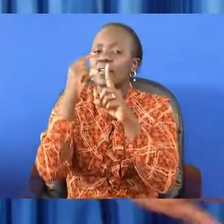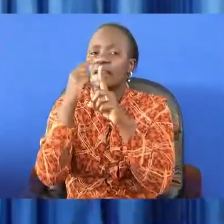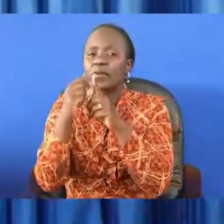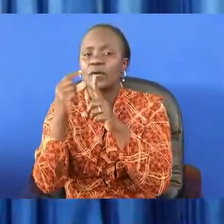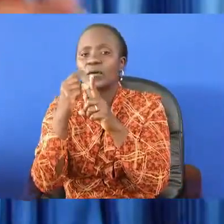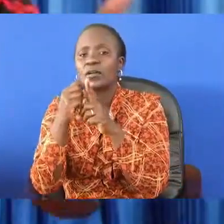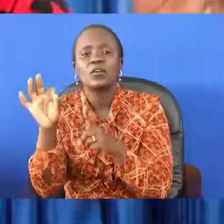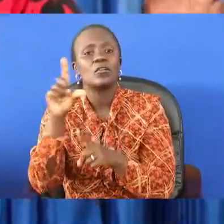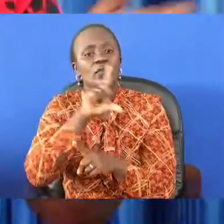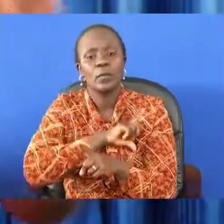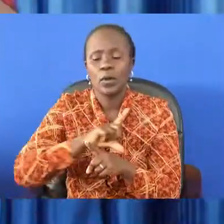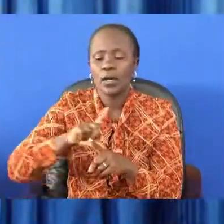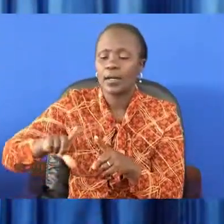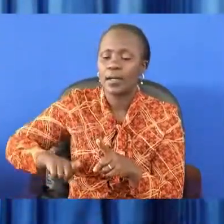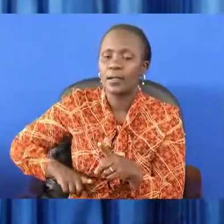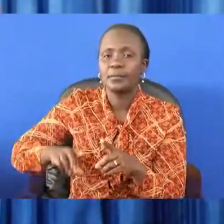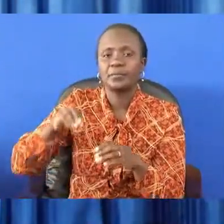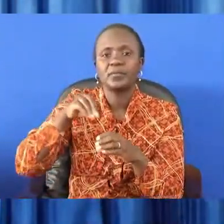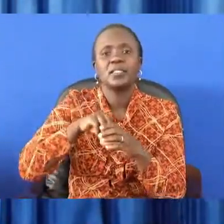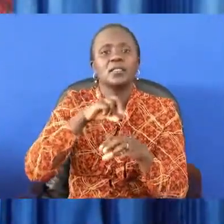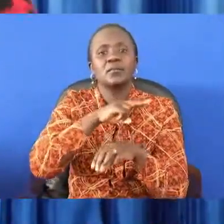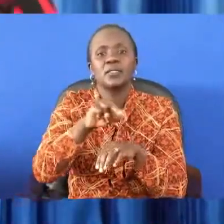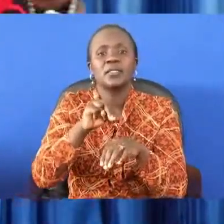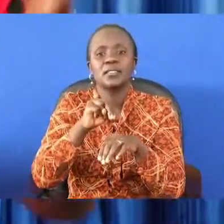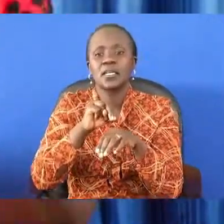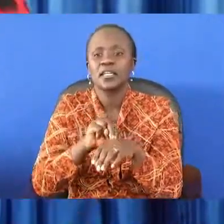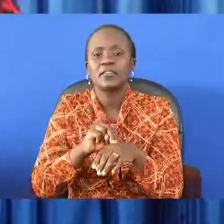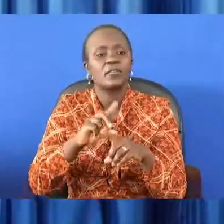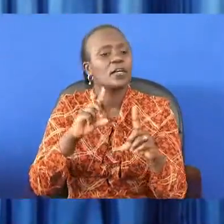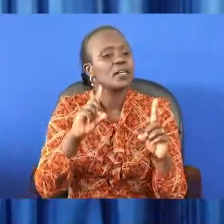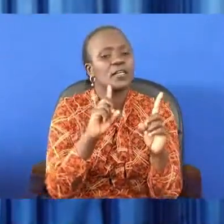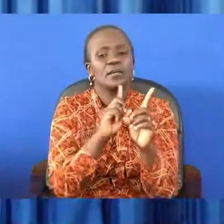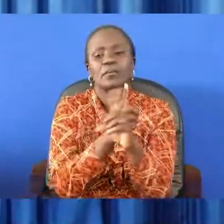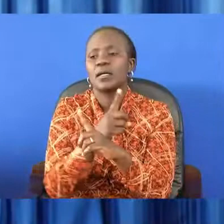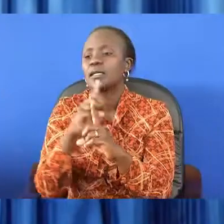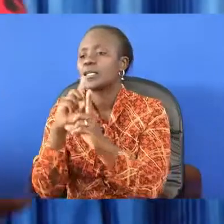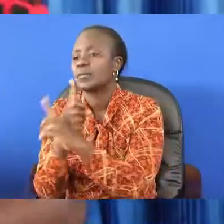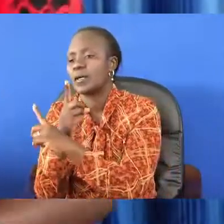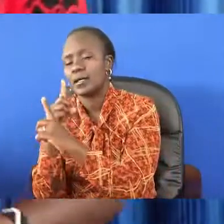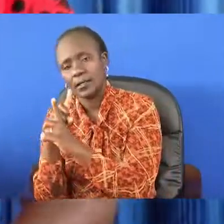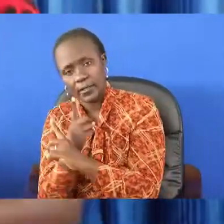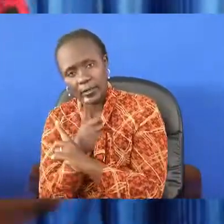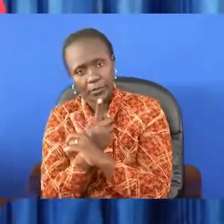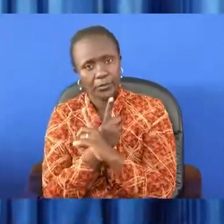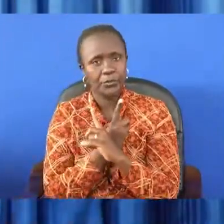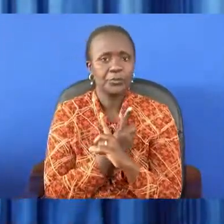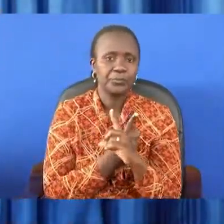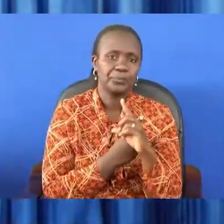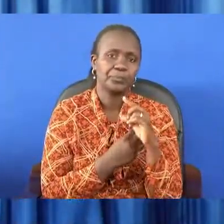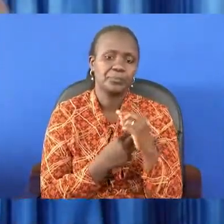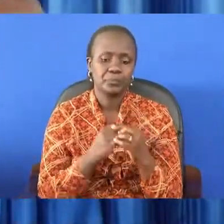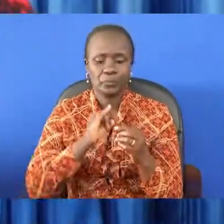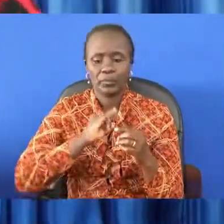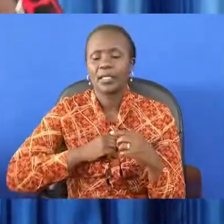Nitatangaza neno lake Bwana kwa mataifa mbali mbali yo.